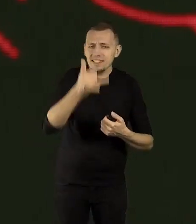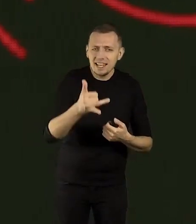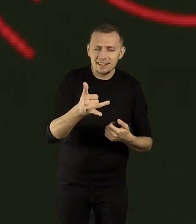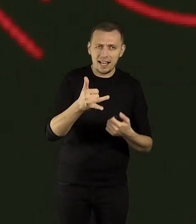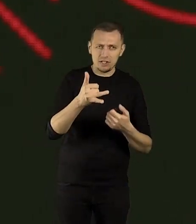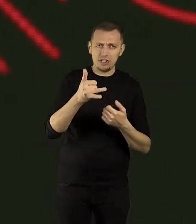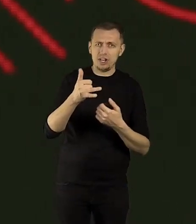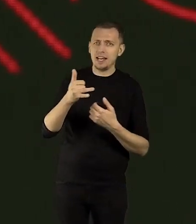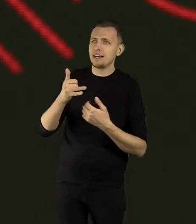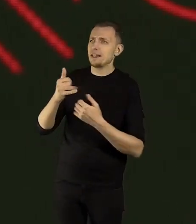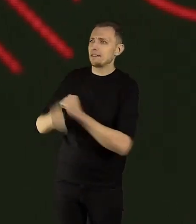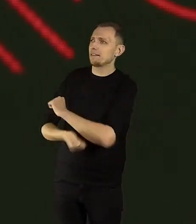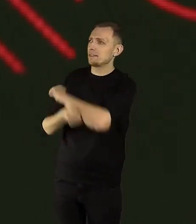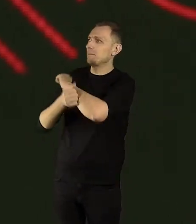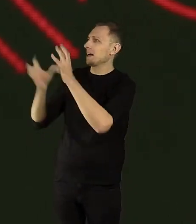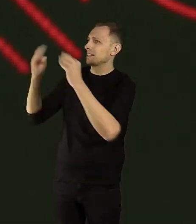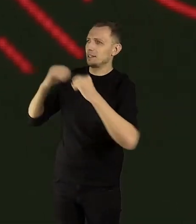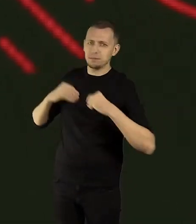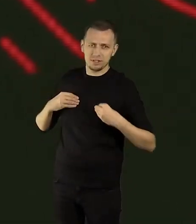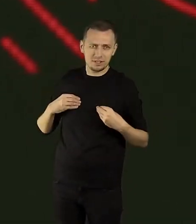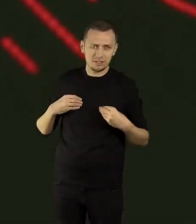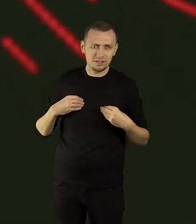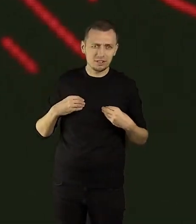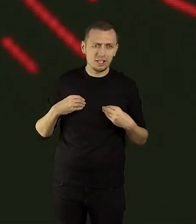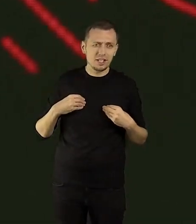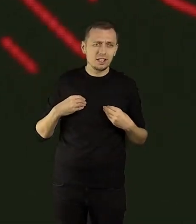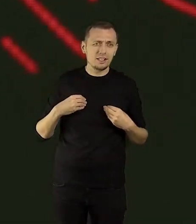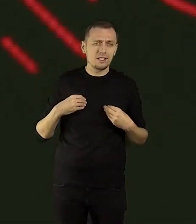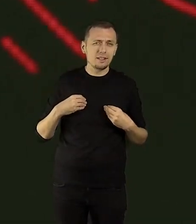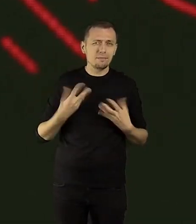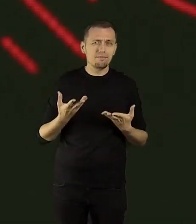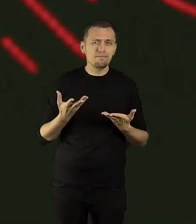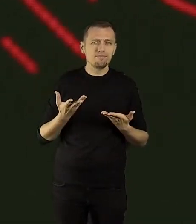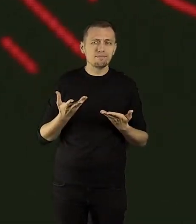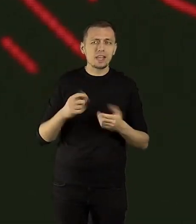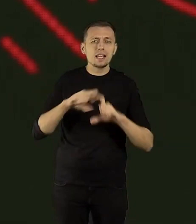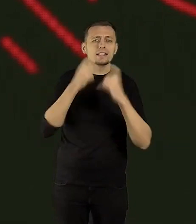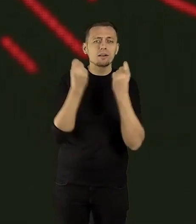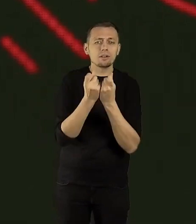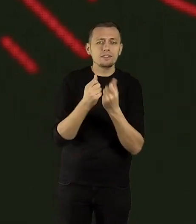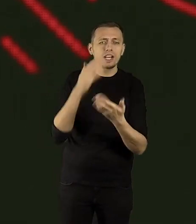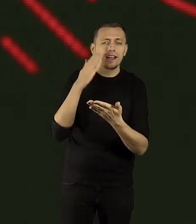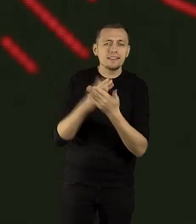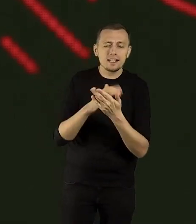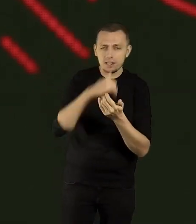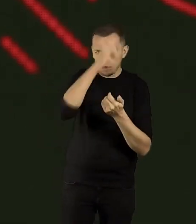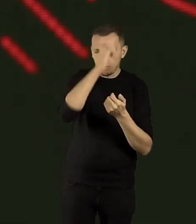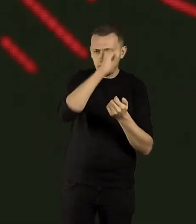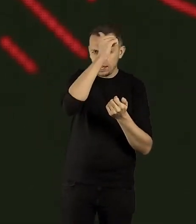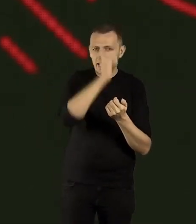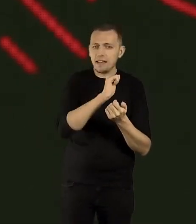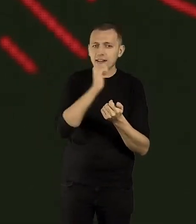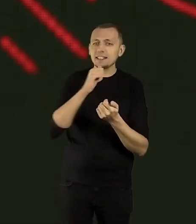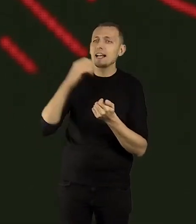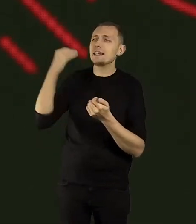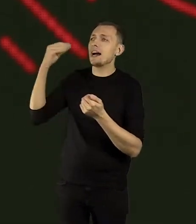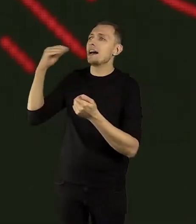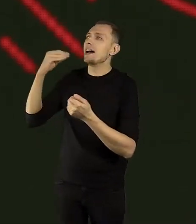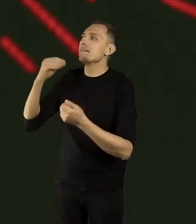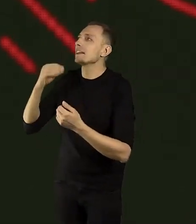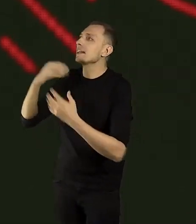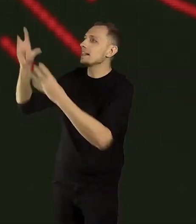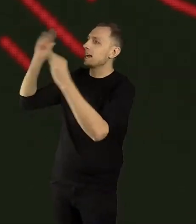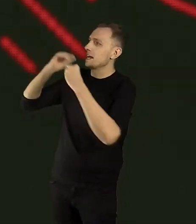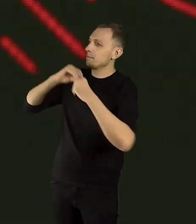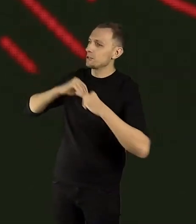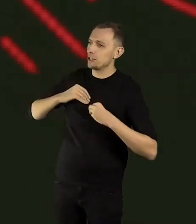Nie tylko dla duszy, nie tylko dla ducha, ale także dla ciała. Nie tylko dla Kościoła,